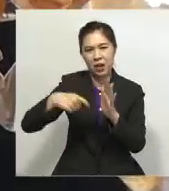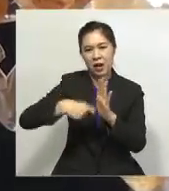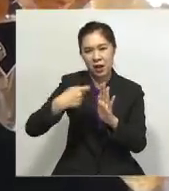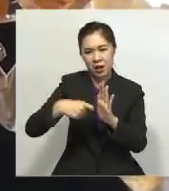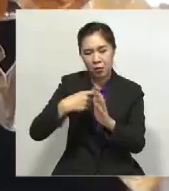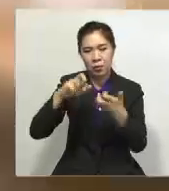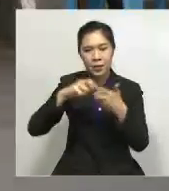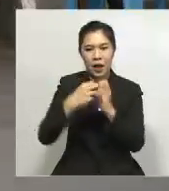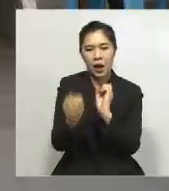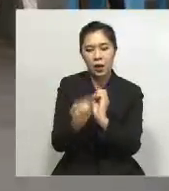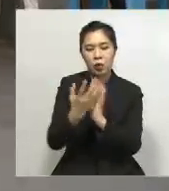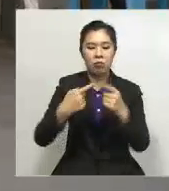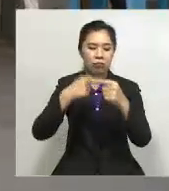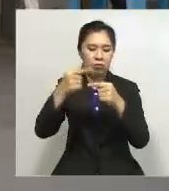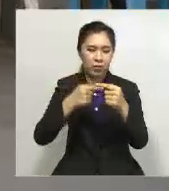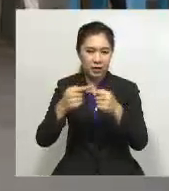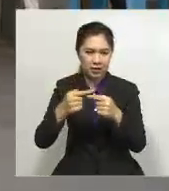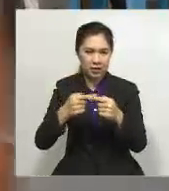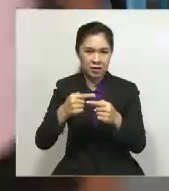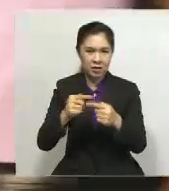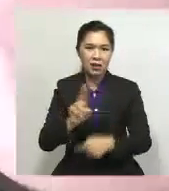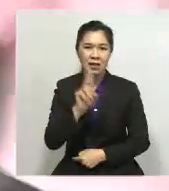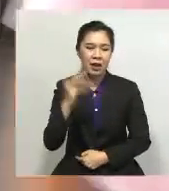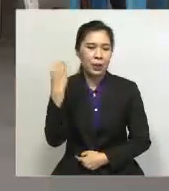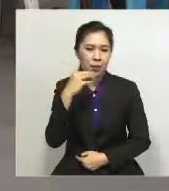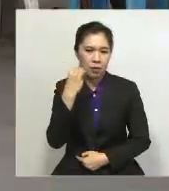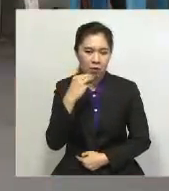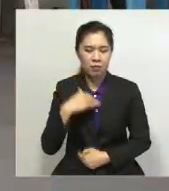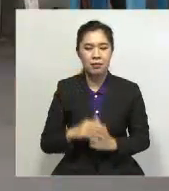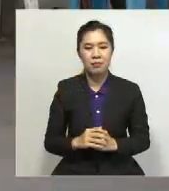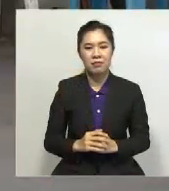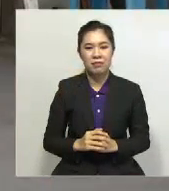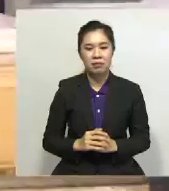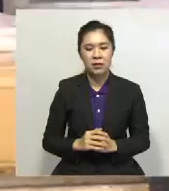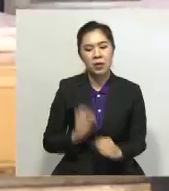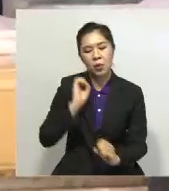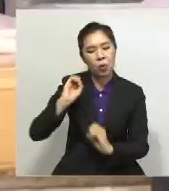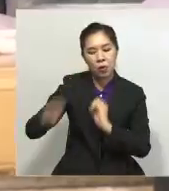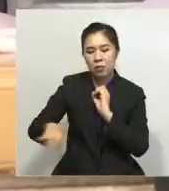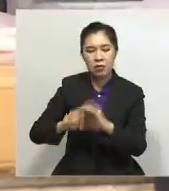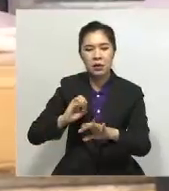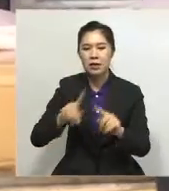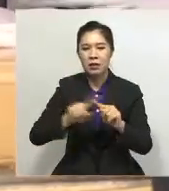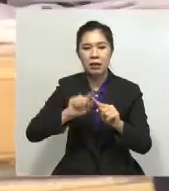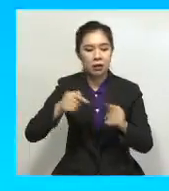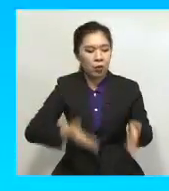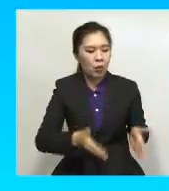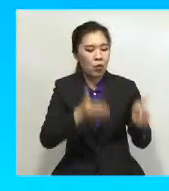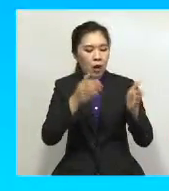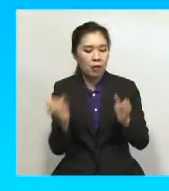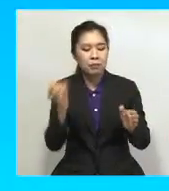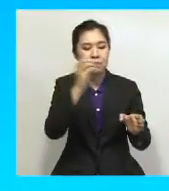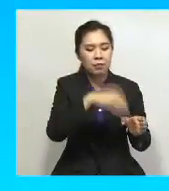ให้เกิดการใช้พลาสติกเป็นจำนวนมากนะคะทีนี้ค่ะพอใช้เสร็จบางคนก็ทิ้งไม่เป็นที่นะคะไม่ได้ทิ้งลงถังขยะ